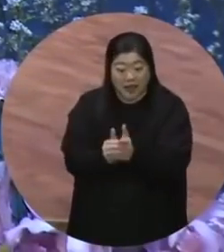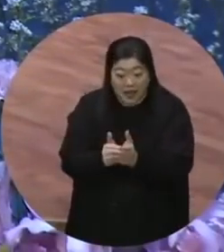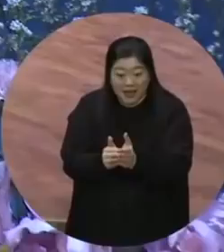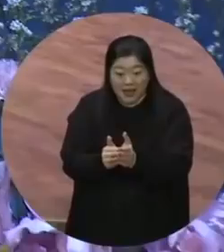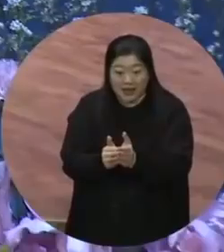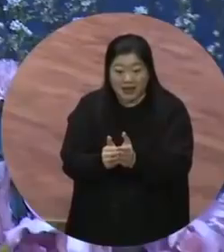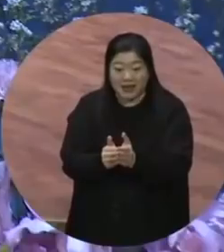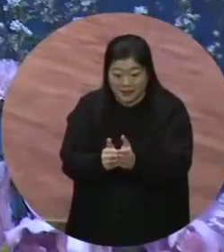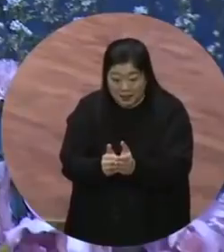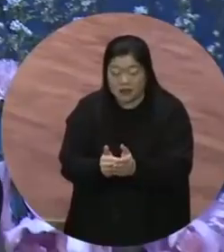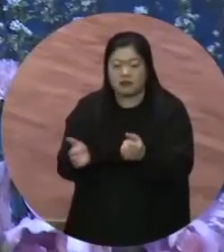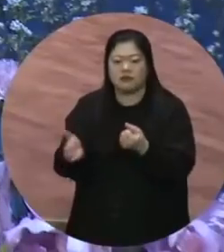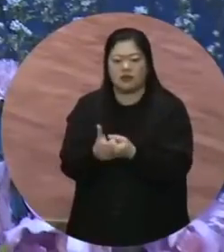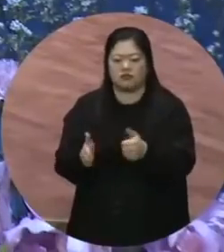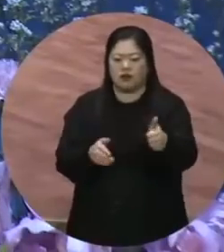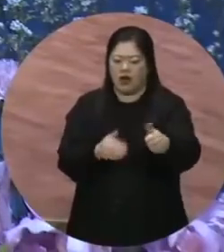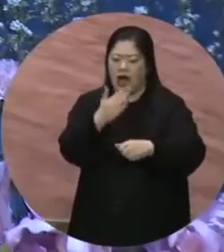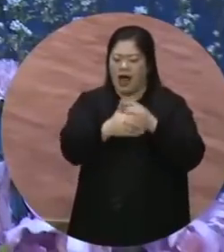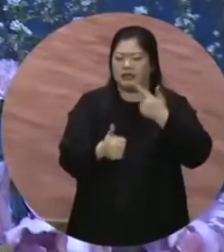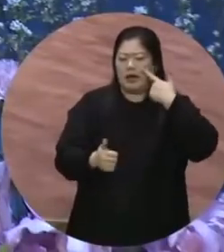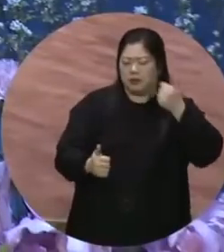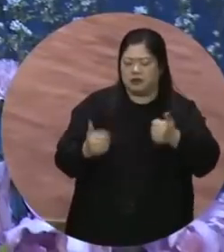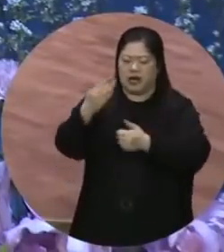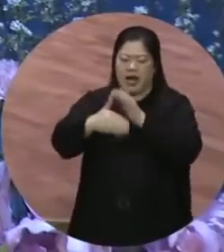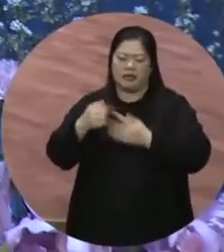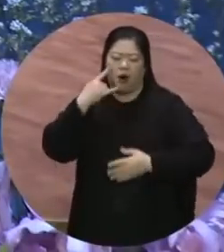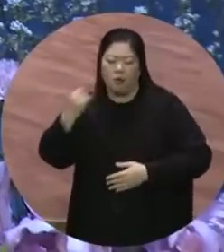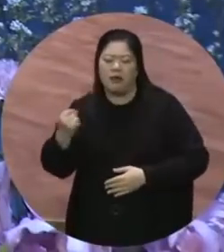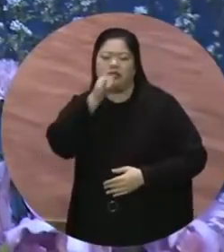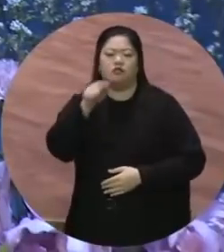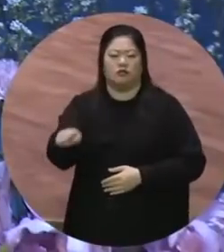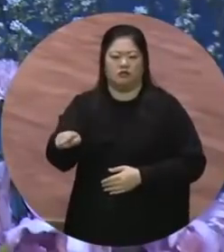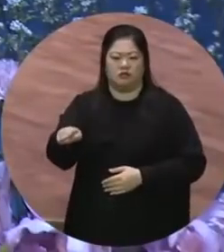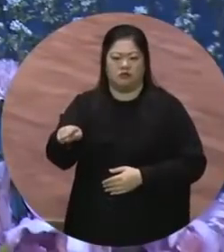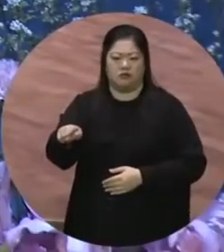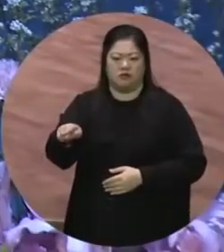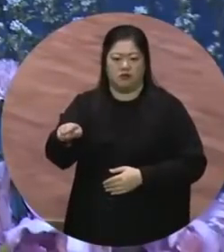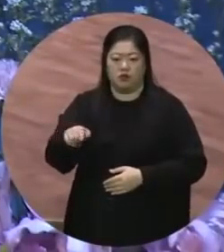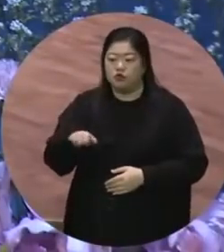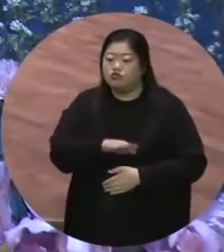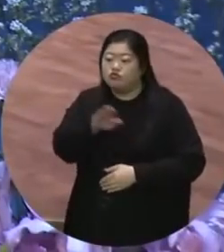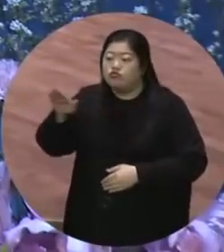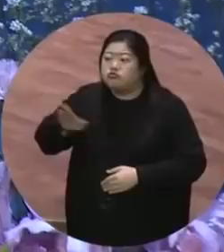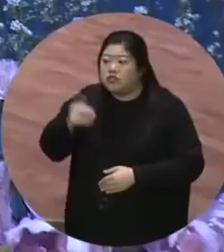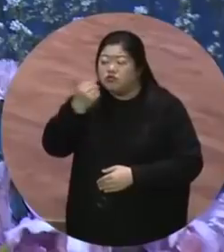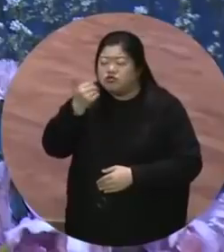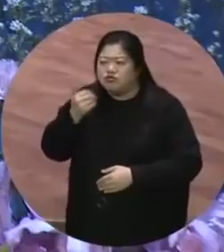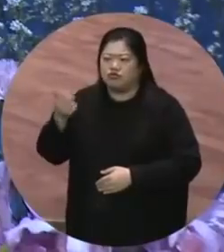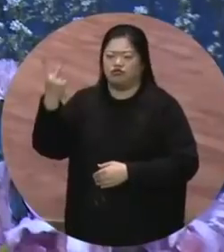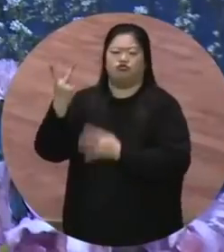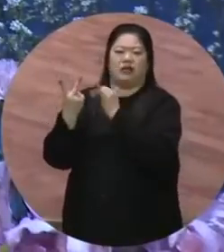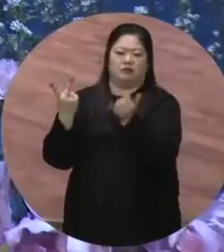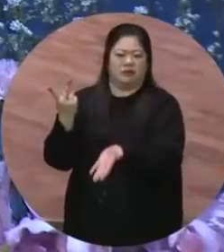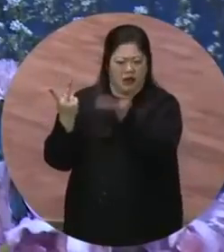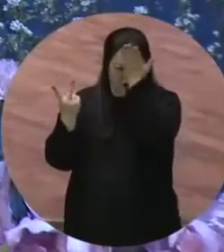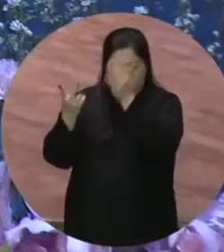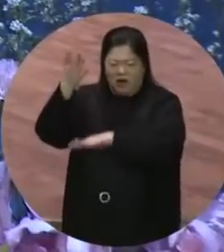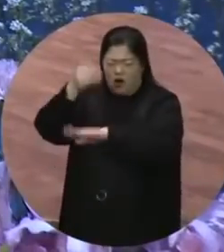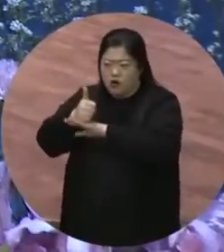그렇기 때문에 하나님도 아버지 하나님 있고 어머니 하나님도 있다.